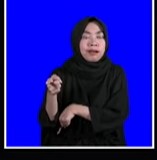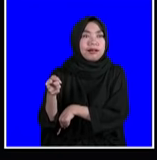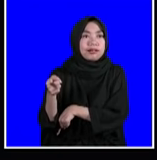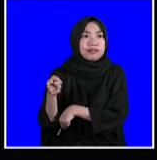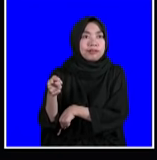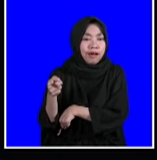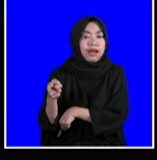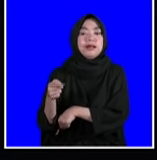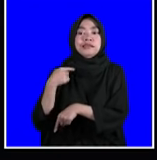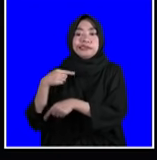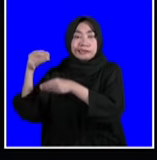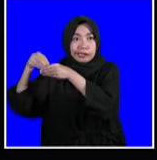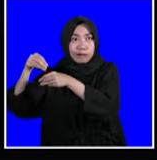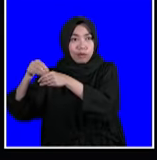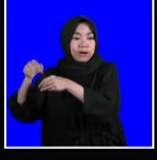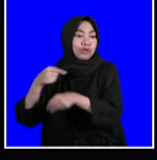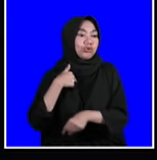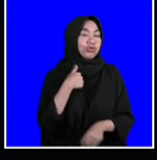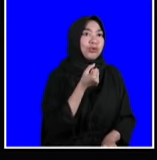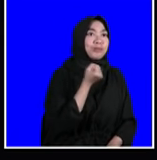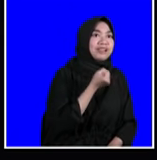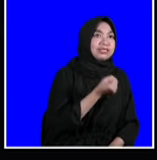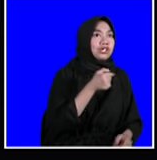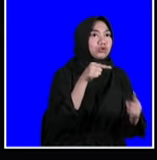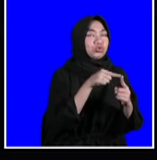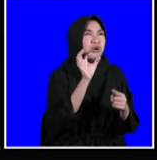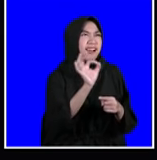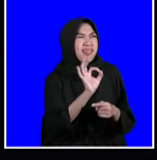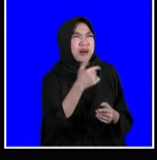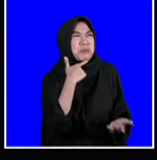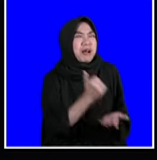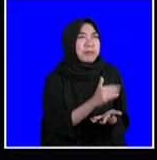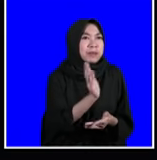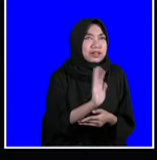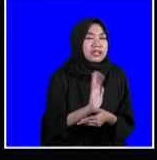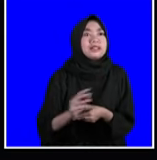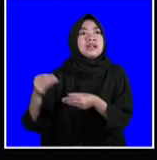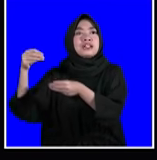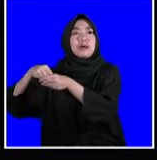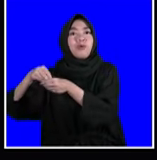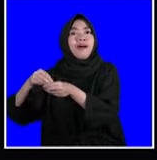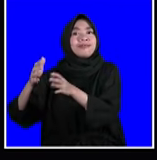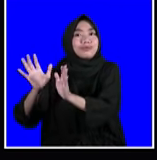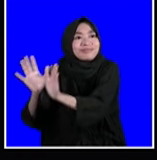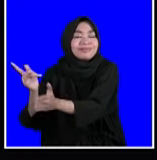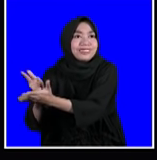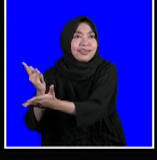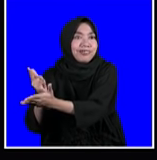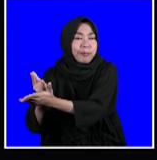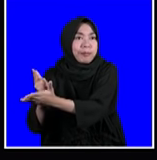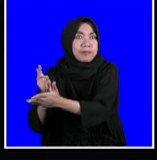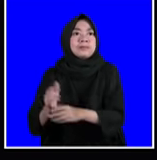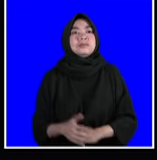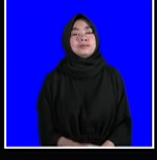membelanjakan sesuatu yang bukan pada tujuannya, maka tabungan itu atau investasi itu nggak diambil. Nah, karena itu sekali